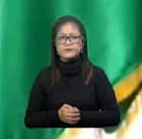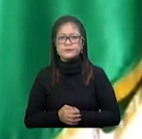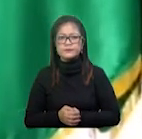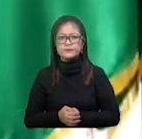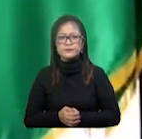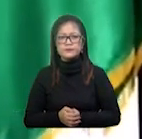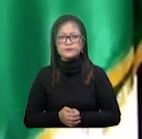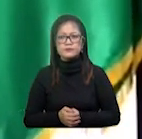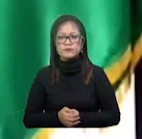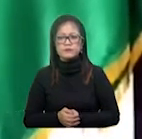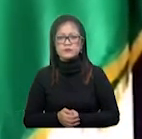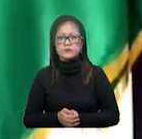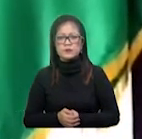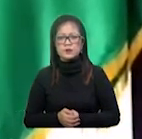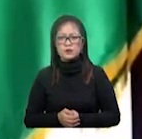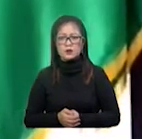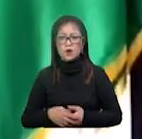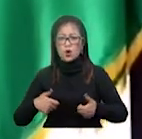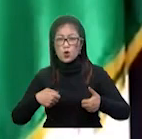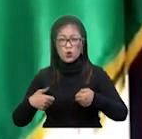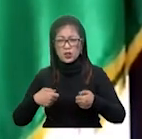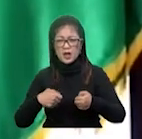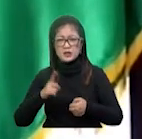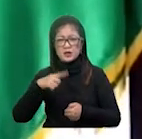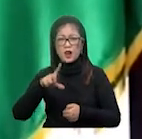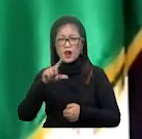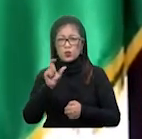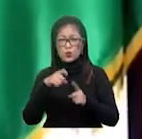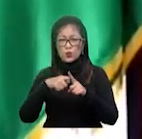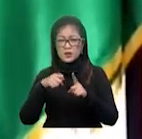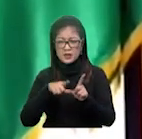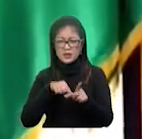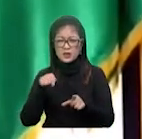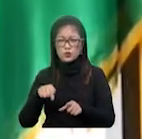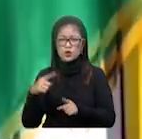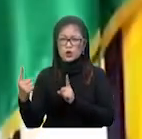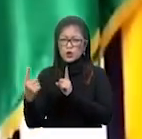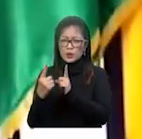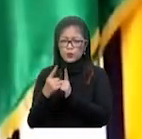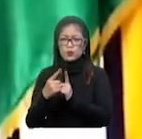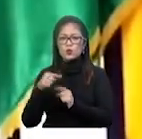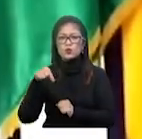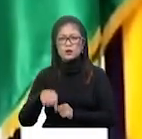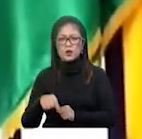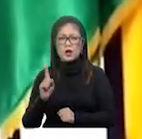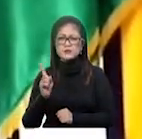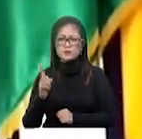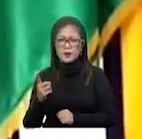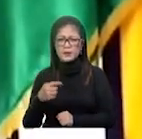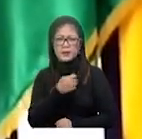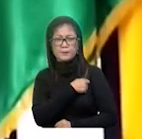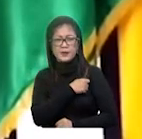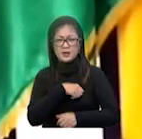Dan mengontak supaya segera menghadap saya karena perintah Mendagri belum ada respon. Arahan Pak Mendagri kalau bisa